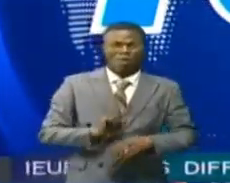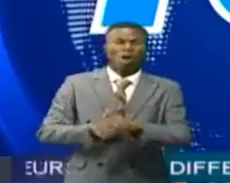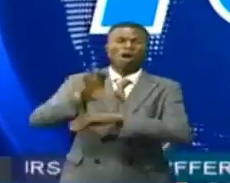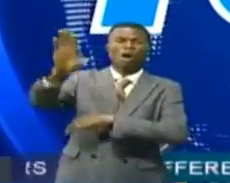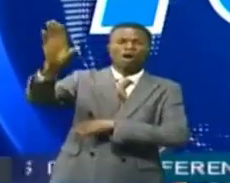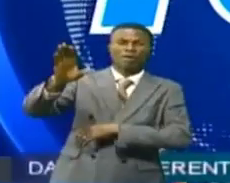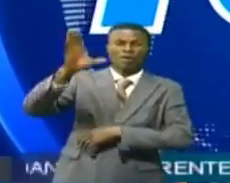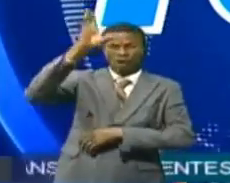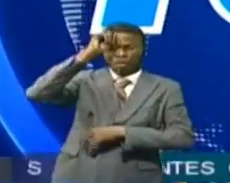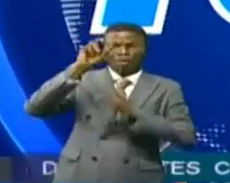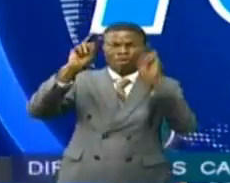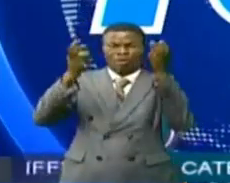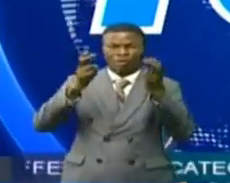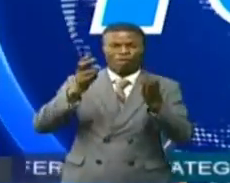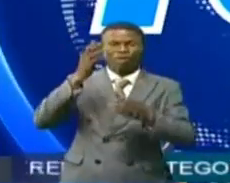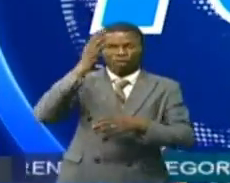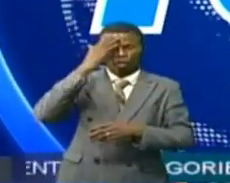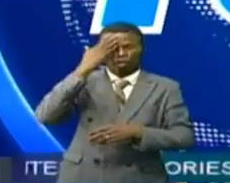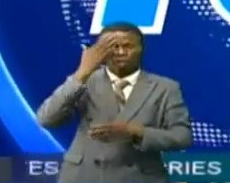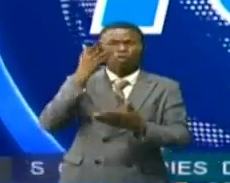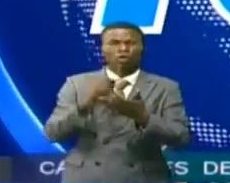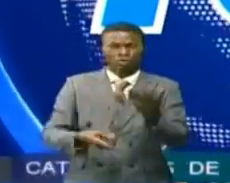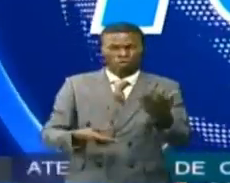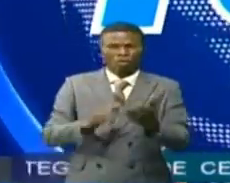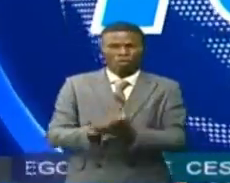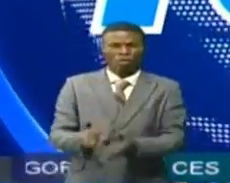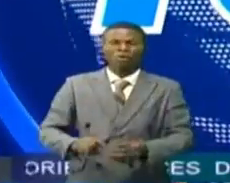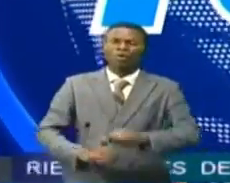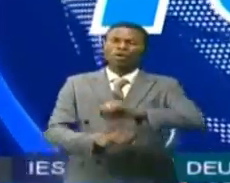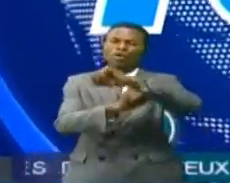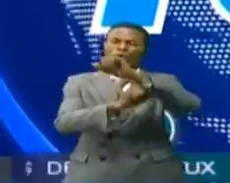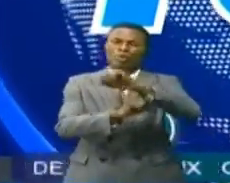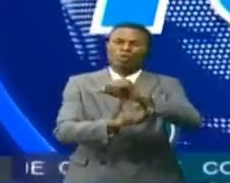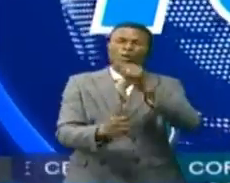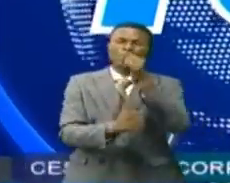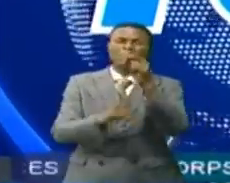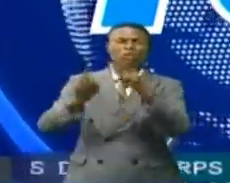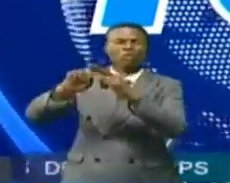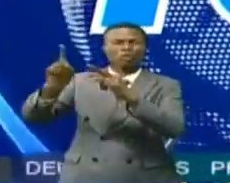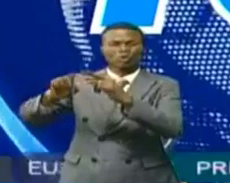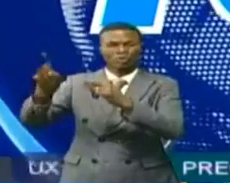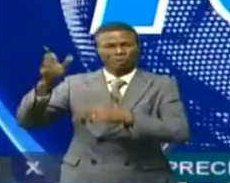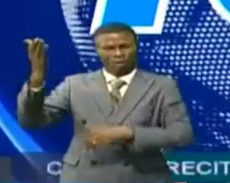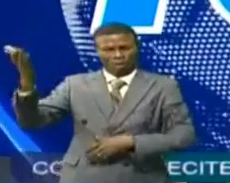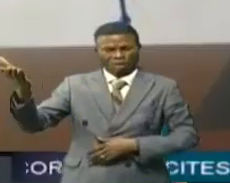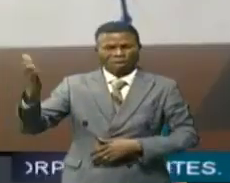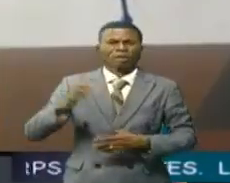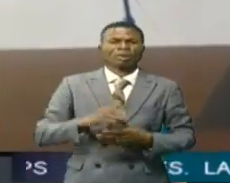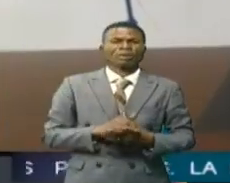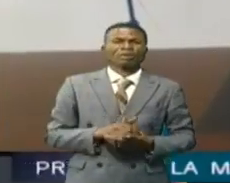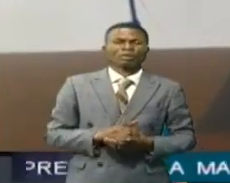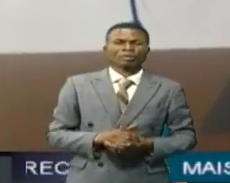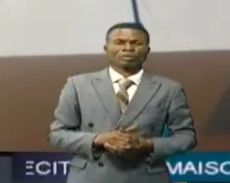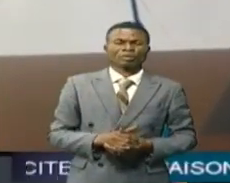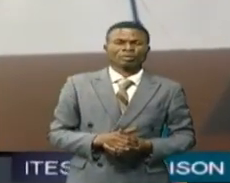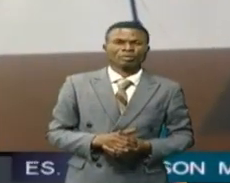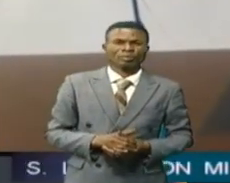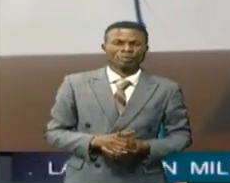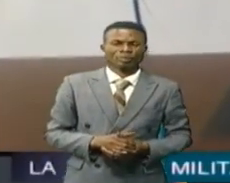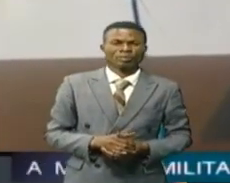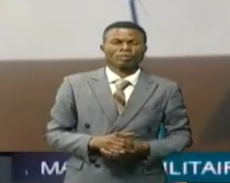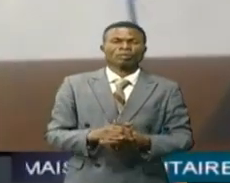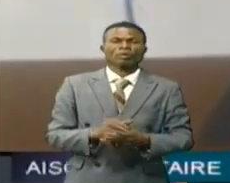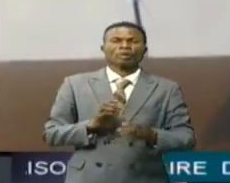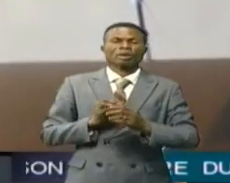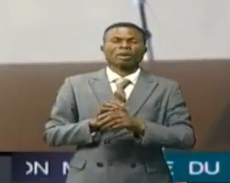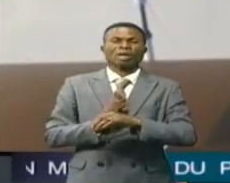à Bandundu-Ville. L'objet de sa mission était de porter assistance aux déplacés de Kwamundu. Conseiller principal du chef de l'État